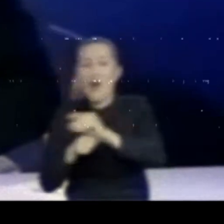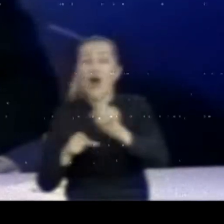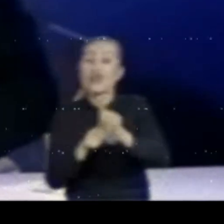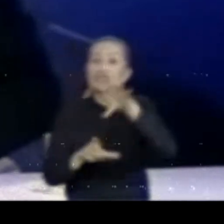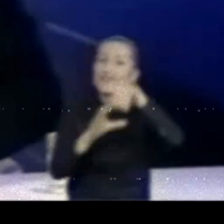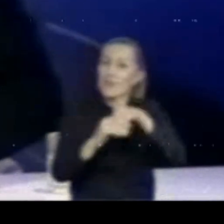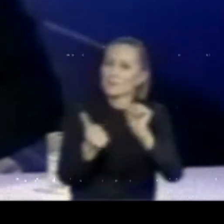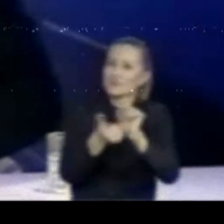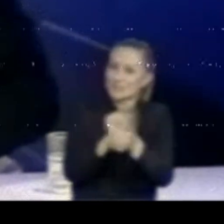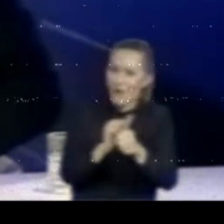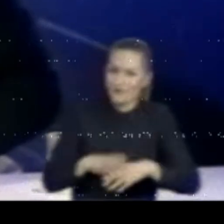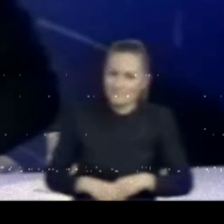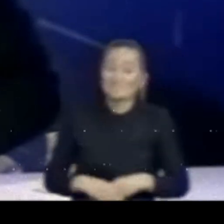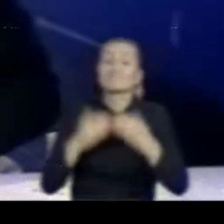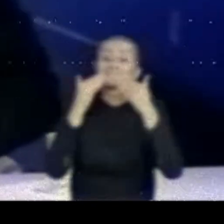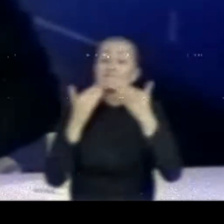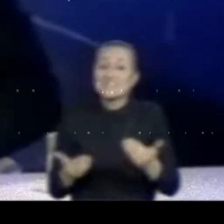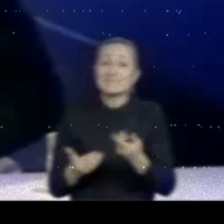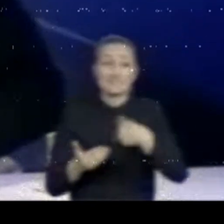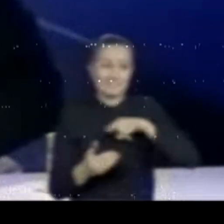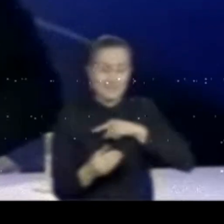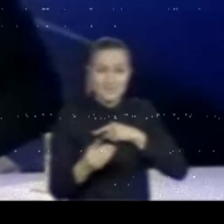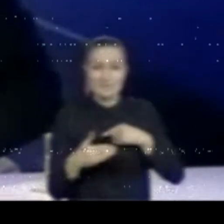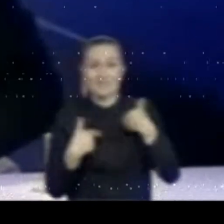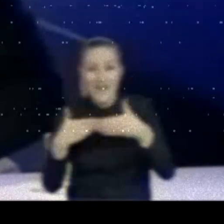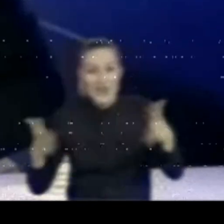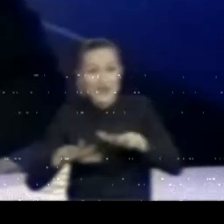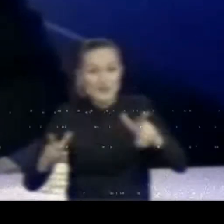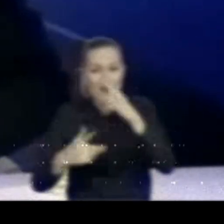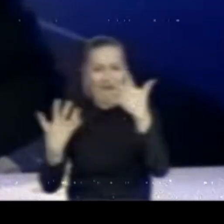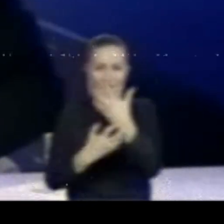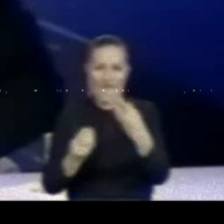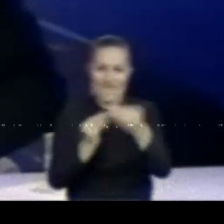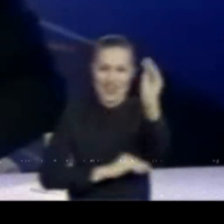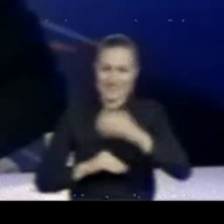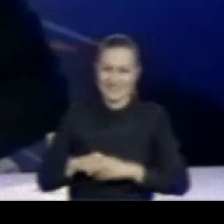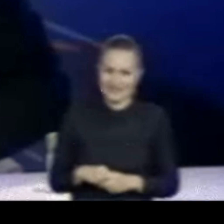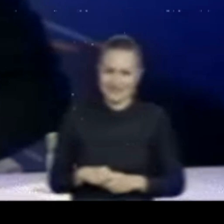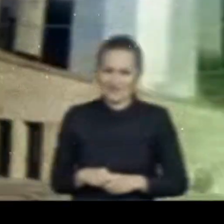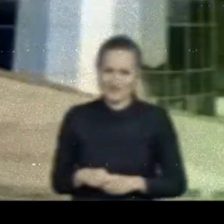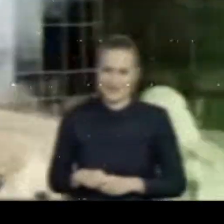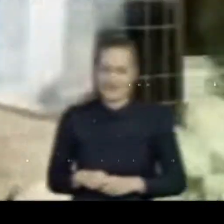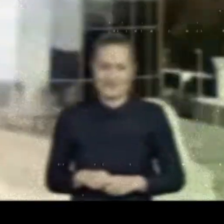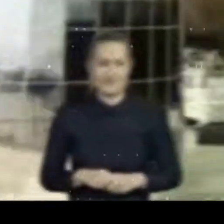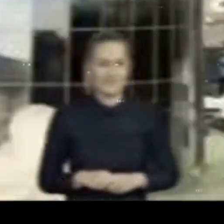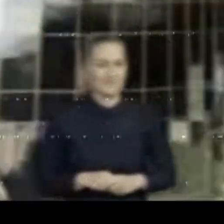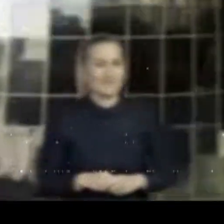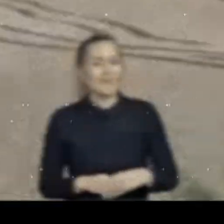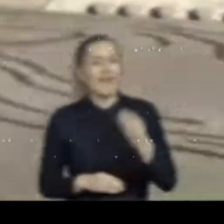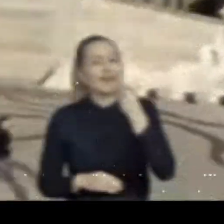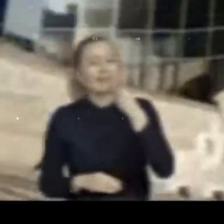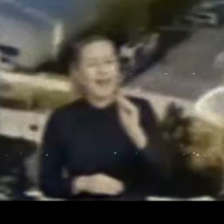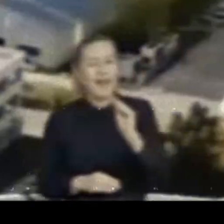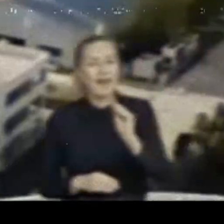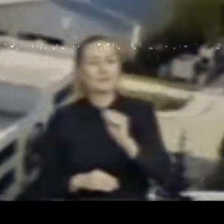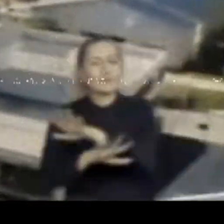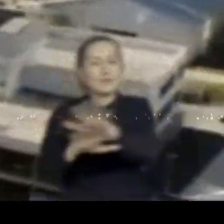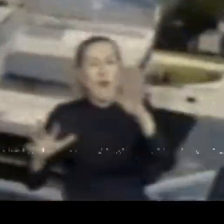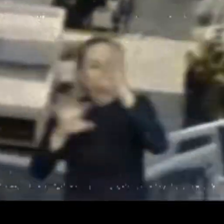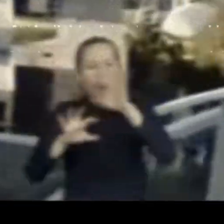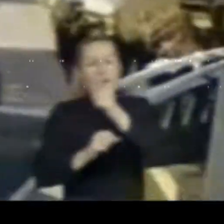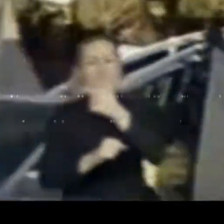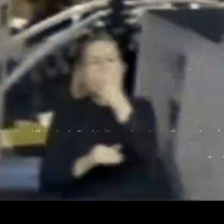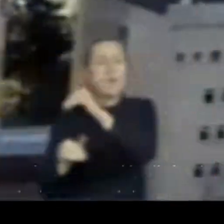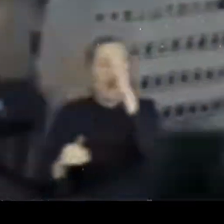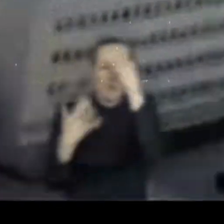oraz sportowa. Dzięki temu rośnie oglądalność. Maciej Sawicki. Najlepsze, przyciągające milionową